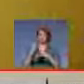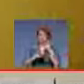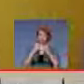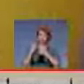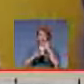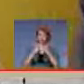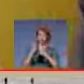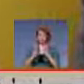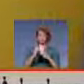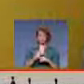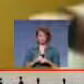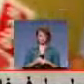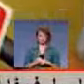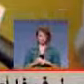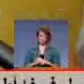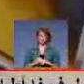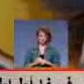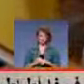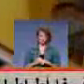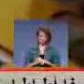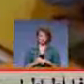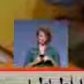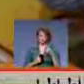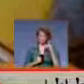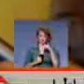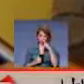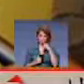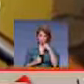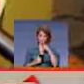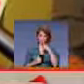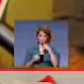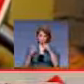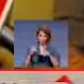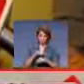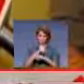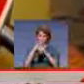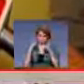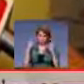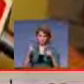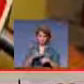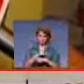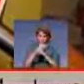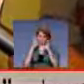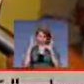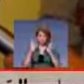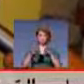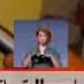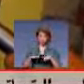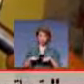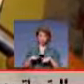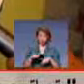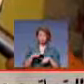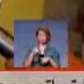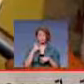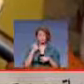لا يمكن انا بقولش يا جماعه ان السحر والكلام ده مش موجود ولا ان البيت ده ما فيهوش حاجه انا مش قصدي كده